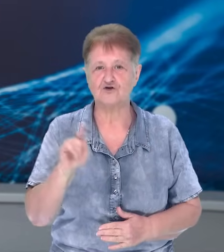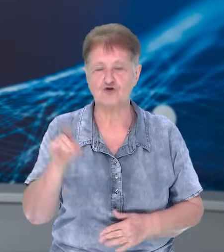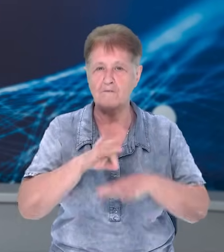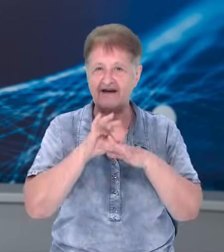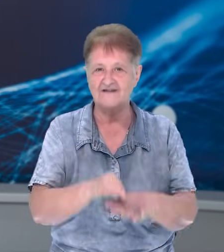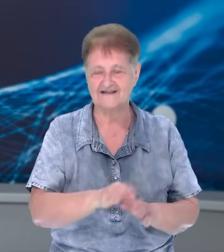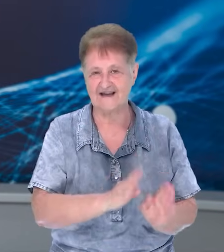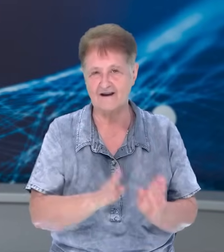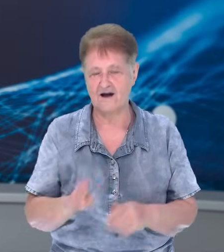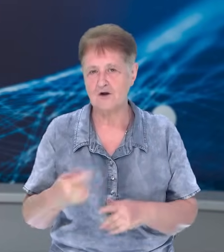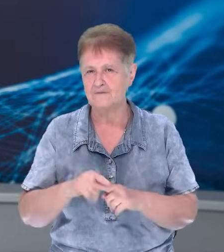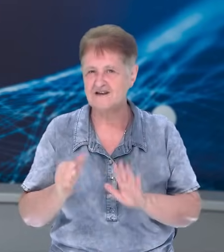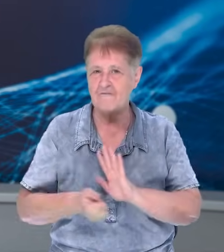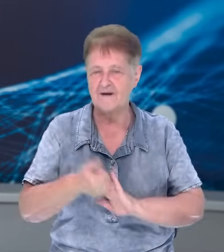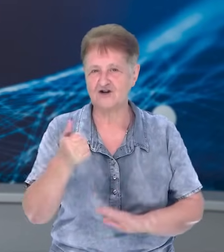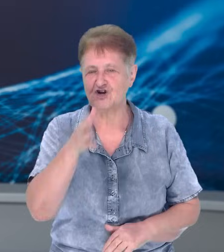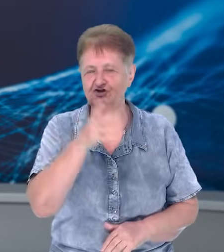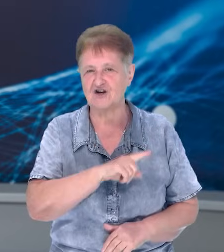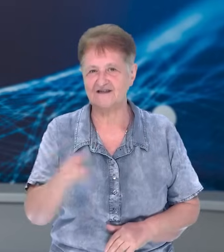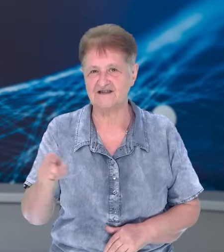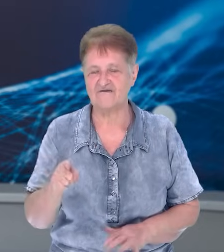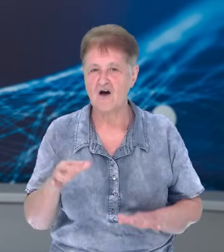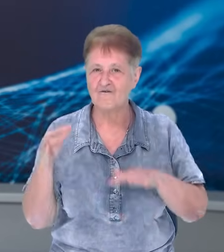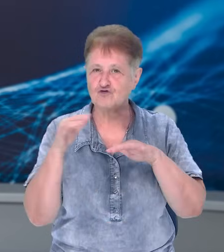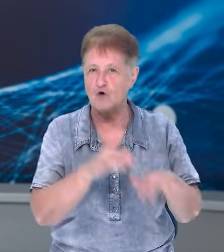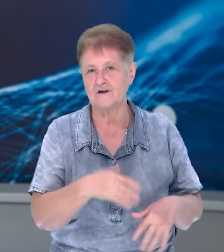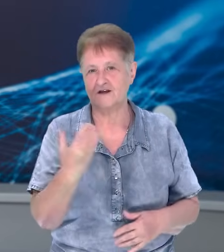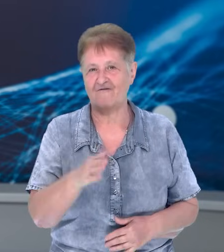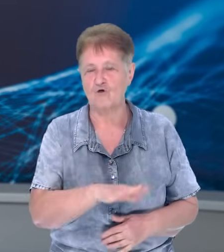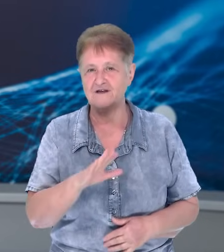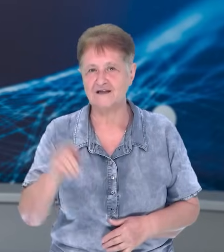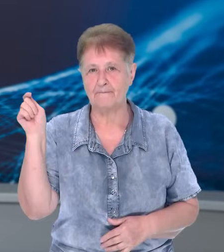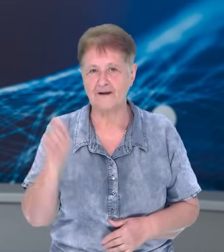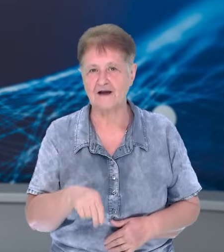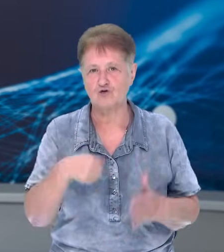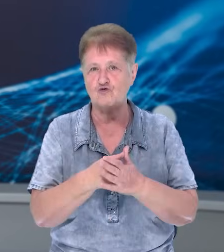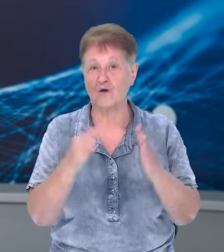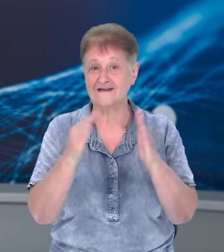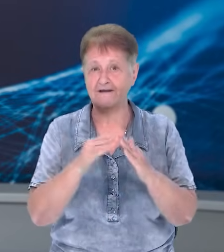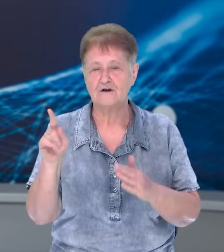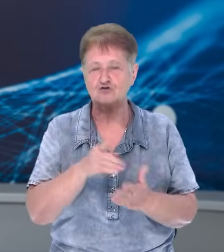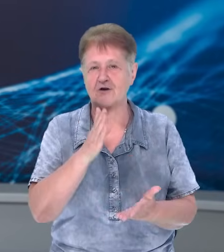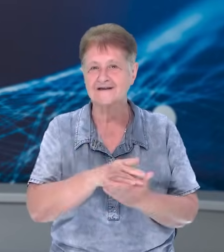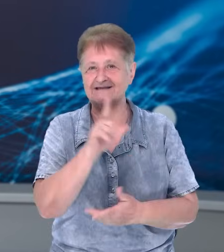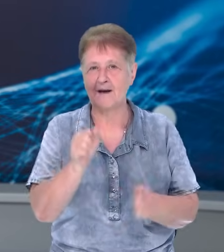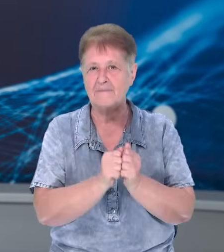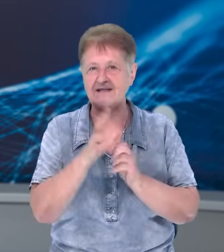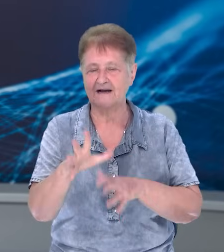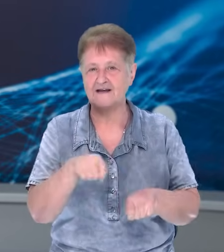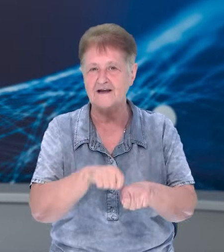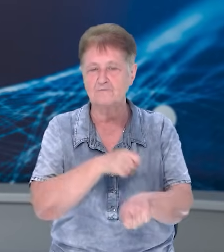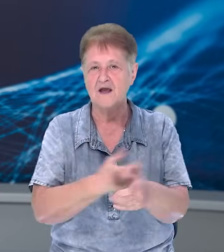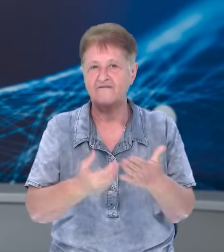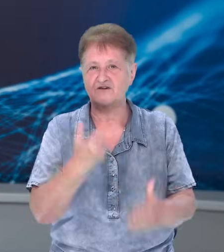навести там лад. Це вперше з часів повномасштабного вторгнення його діти приїхали до садиби, що розташована за 15